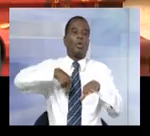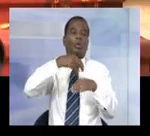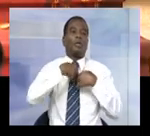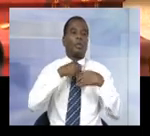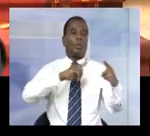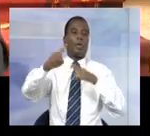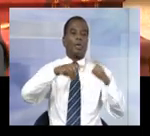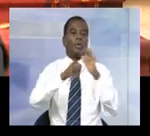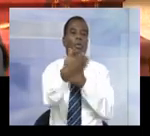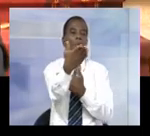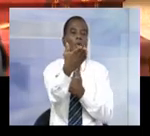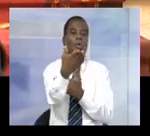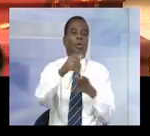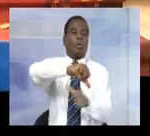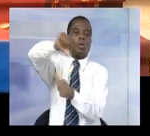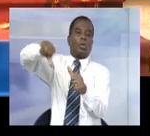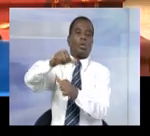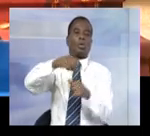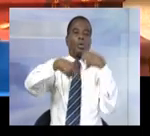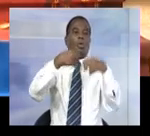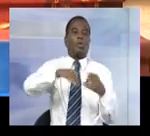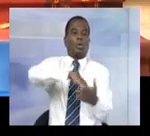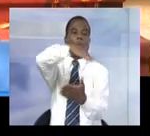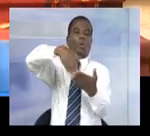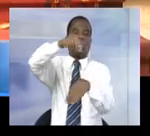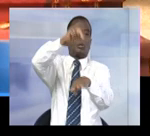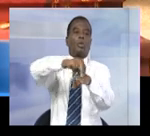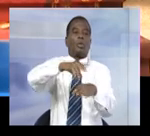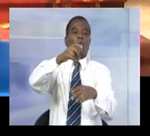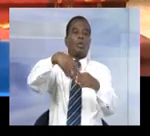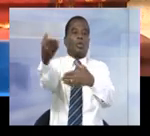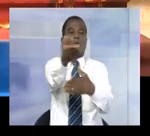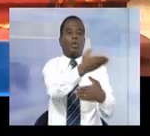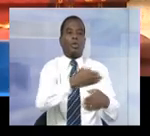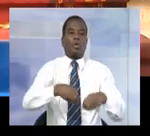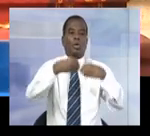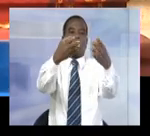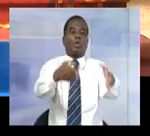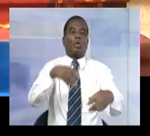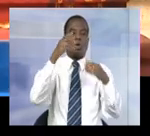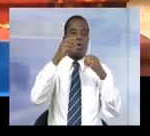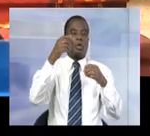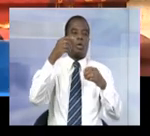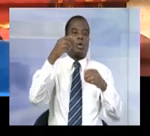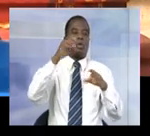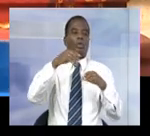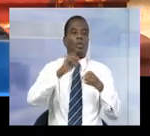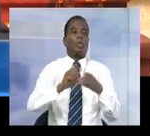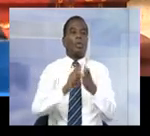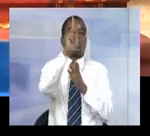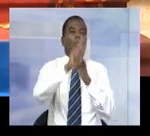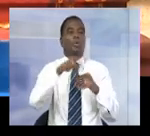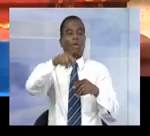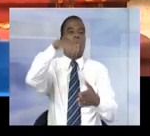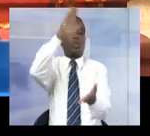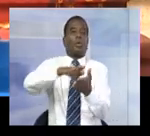débattu ce matin autour de la question de la centralisation des ressources qui sont mises à la disposition de ce projet-là de